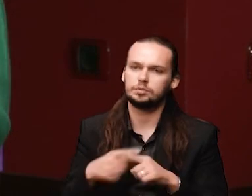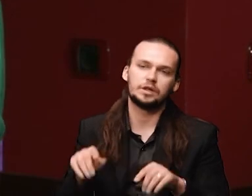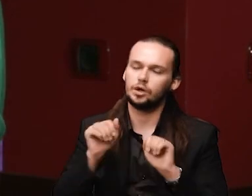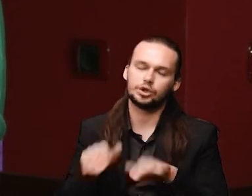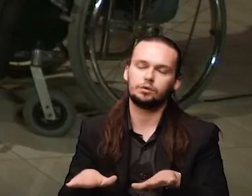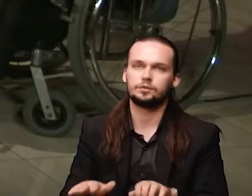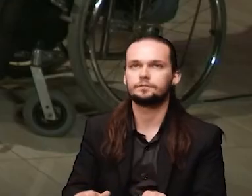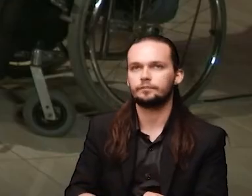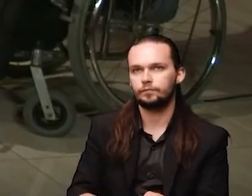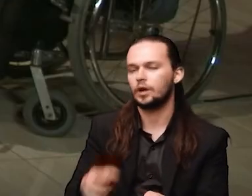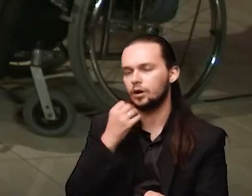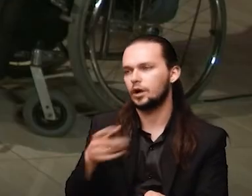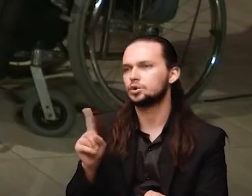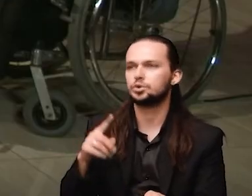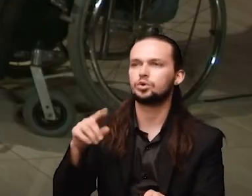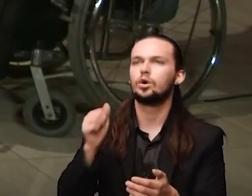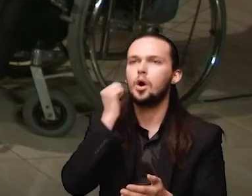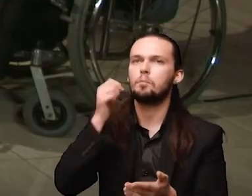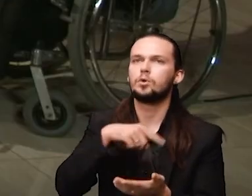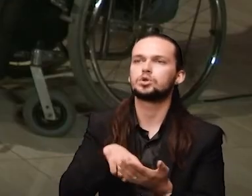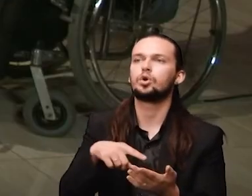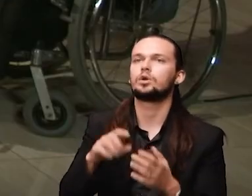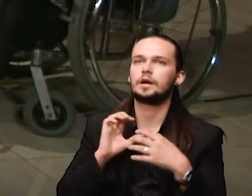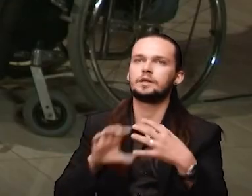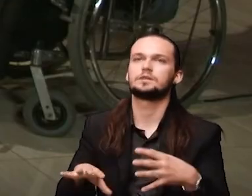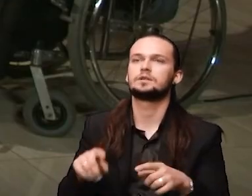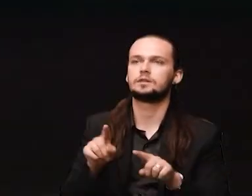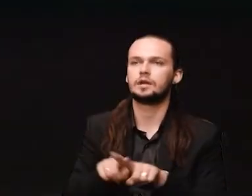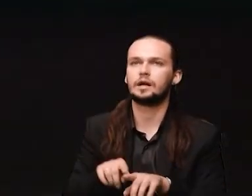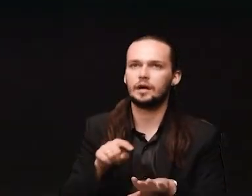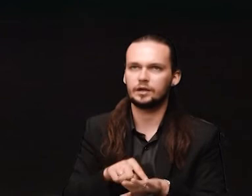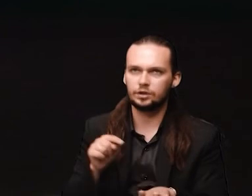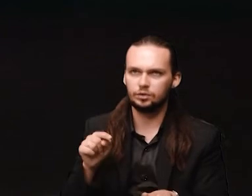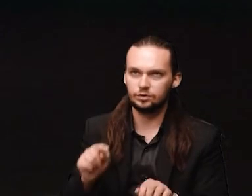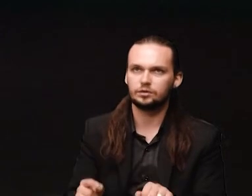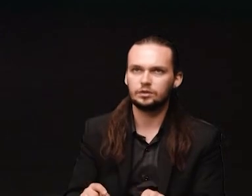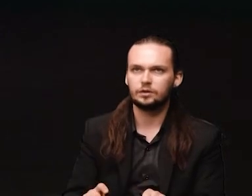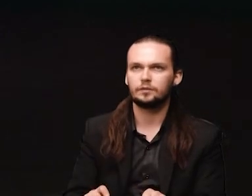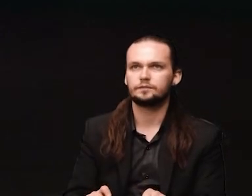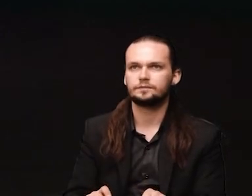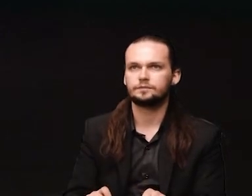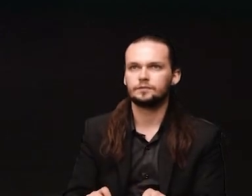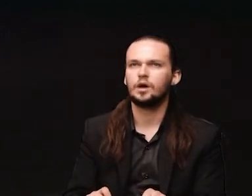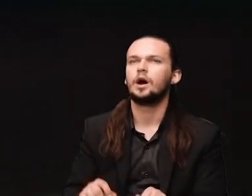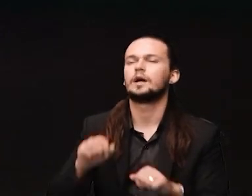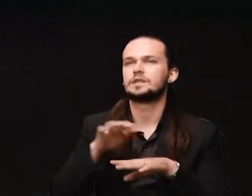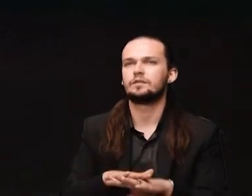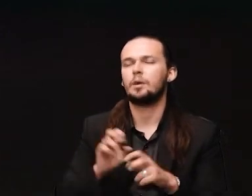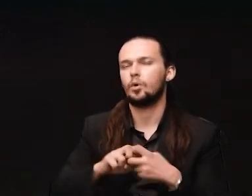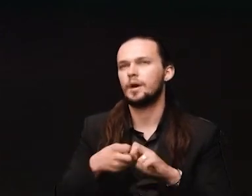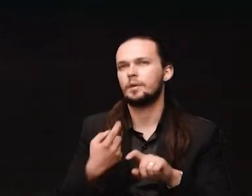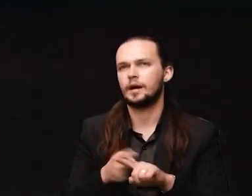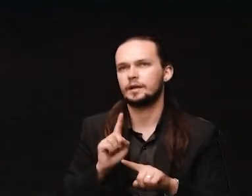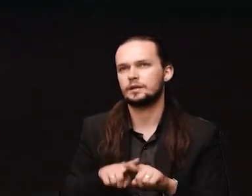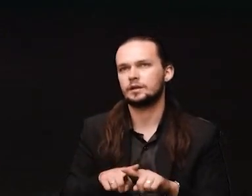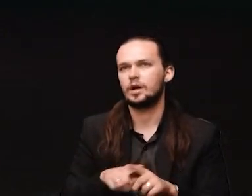вот... Ну здорово, хорошо, что Мосгортранс так реагирует, и я так понимаю, что, в общем-то, наверное, основная